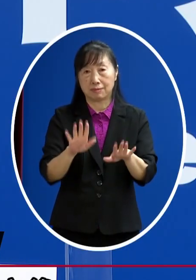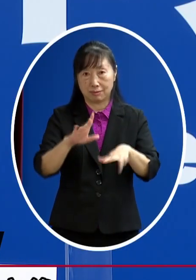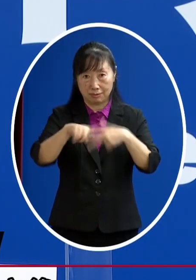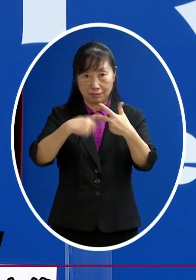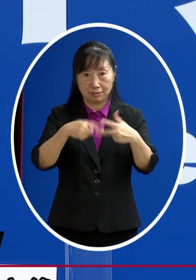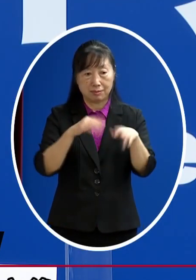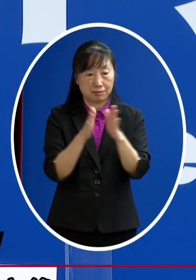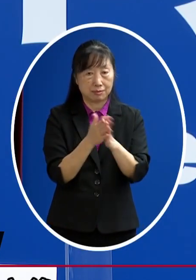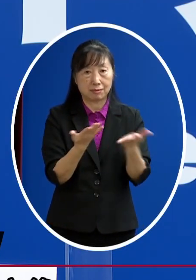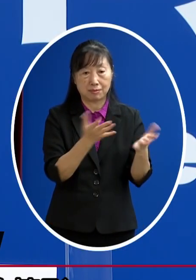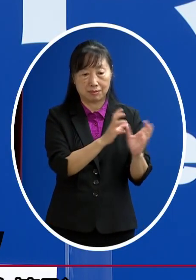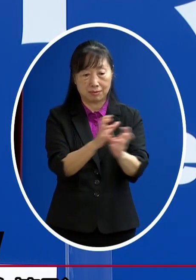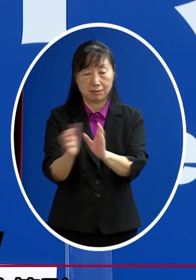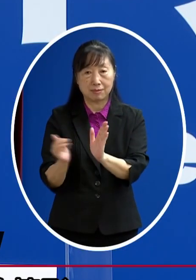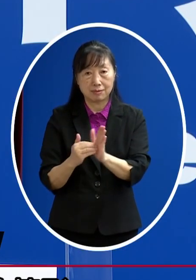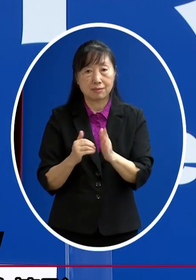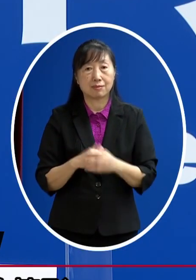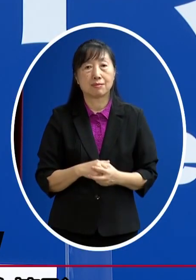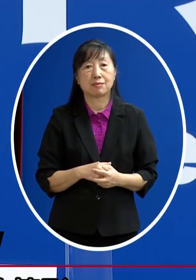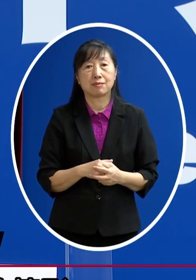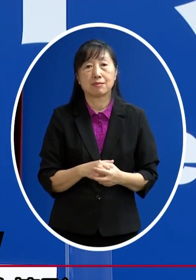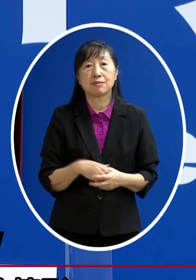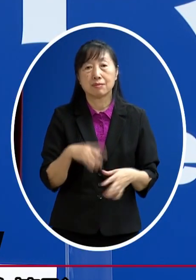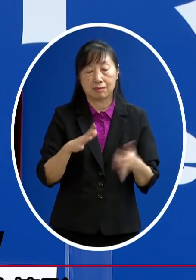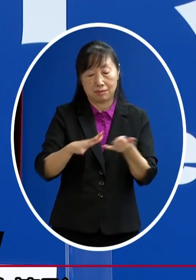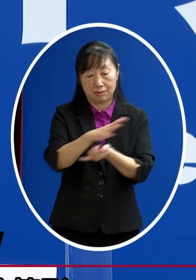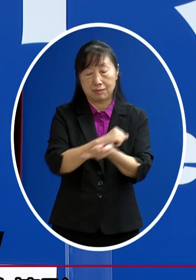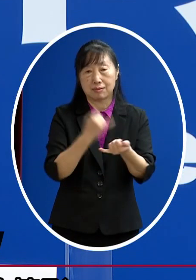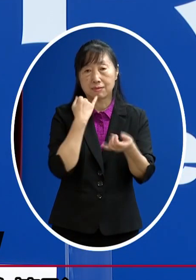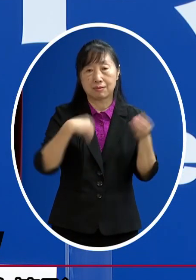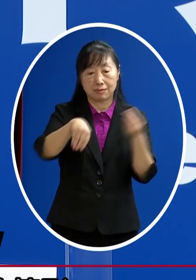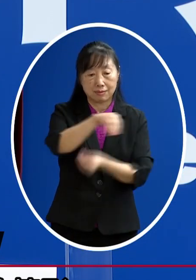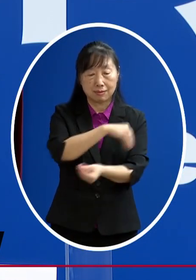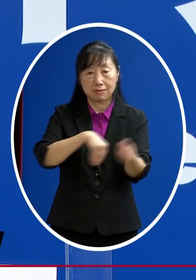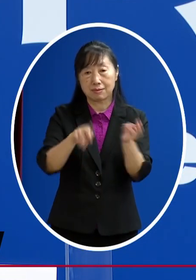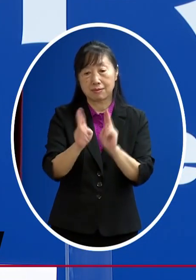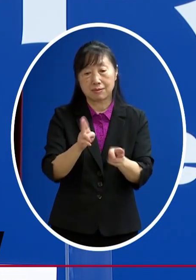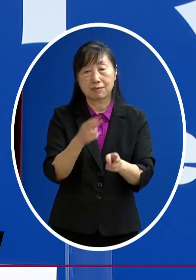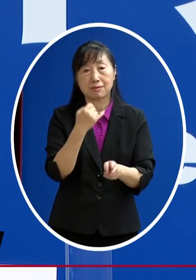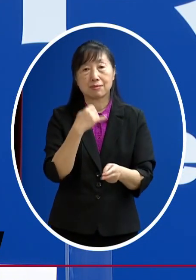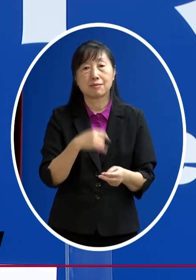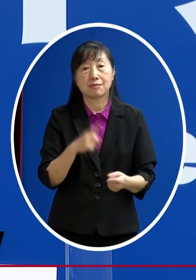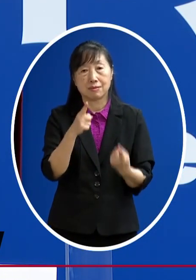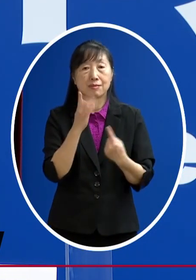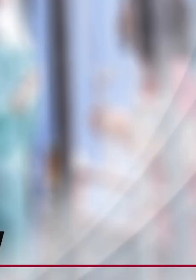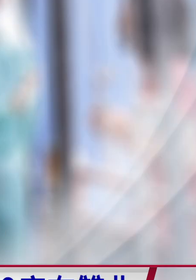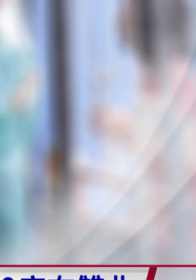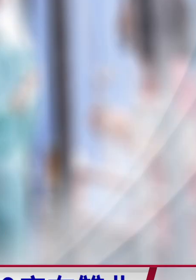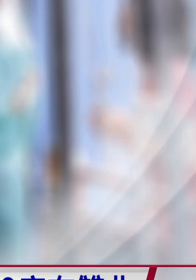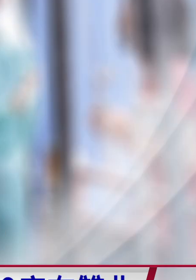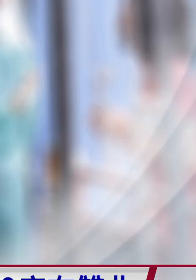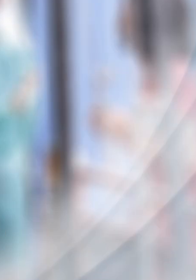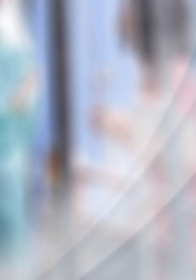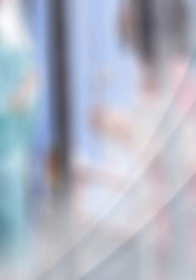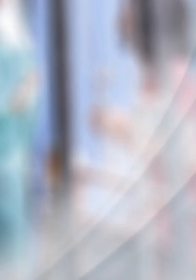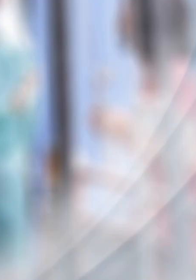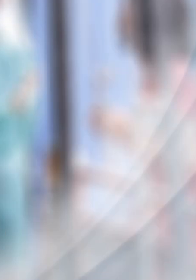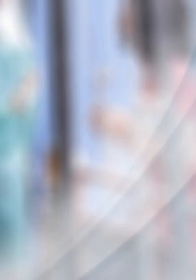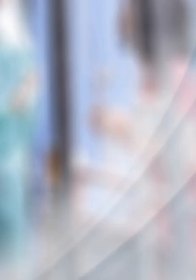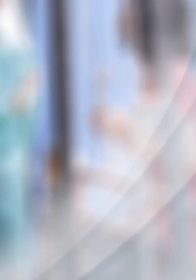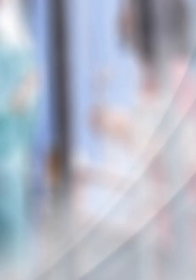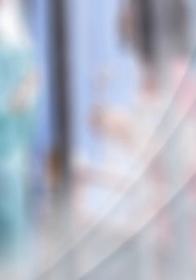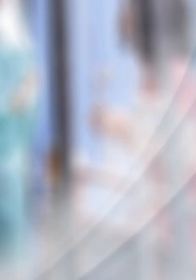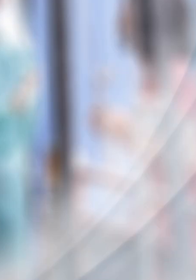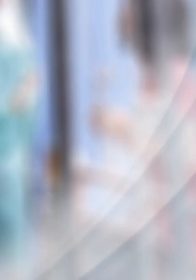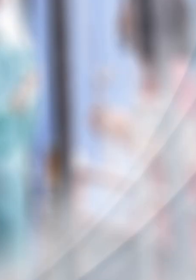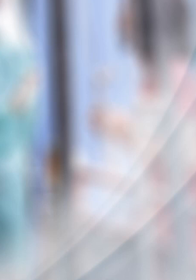开设完毕之后哈，应该这个可以全国来一起调度的情形就会更加的顺畅。 根据指挥中心的统计，目前全